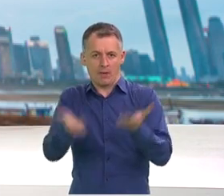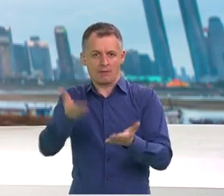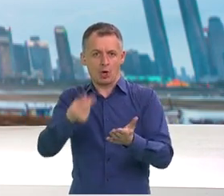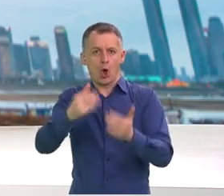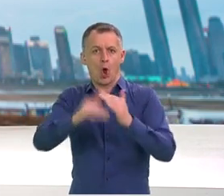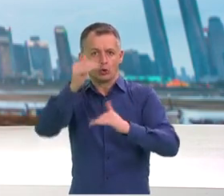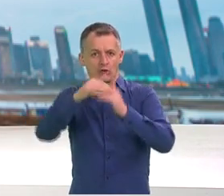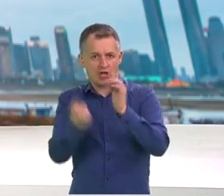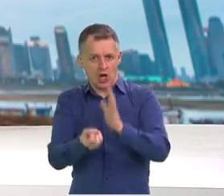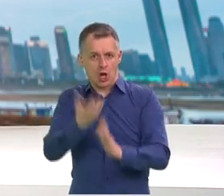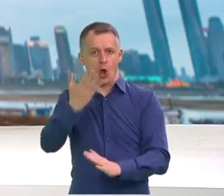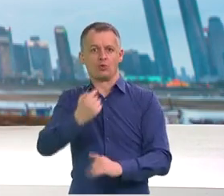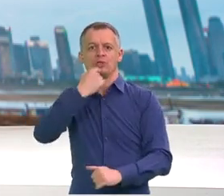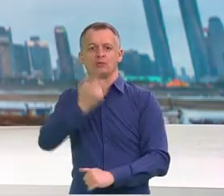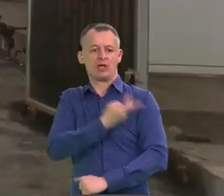reprezentanții autorităților locale.